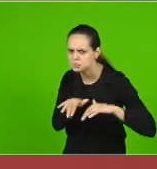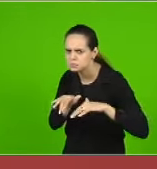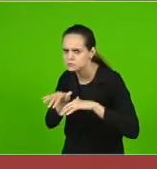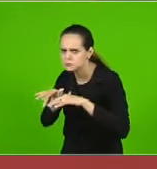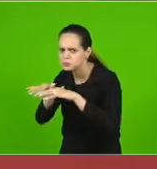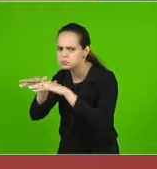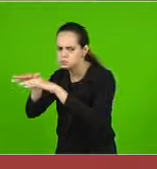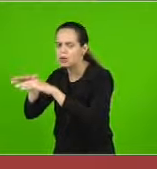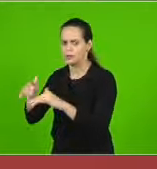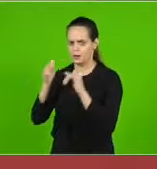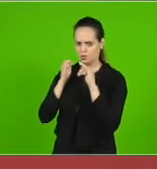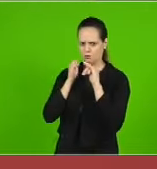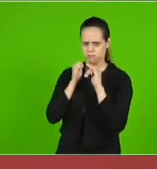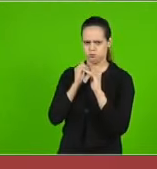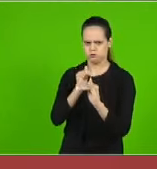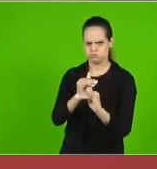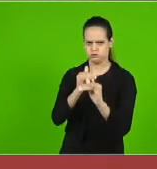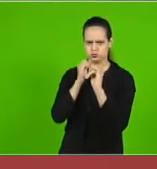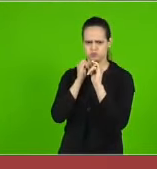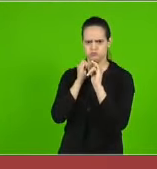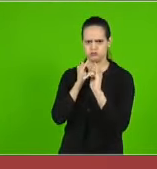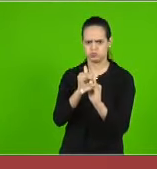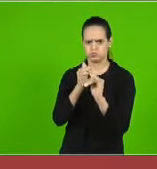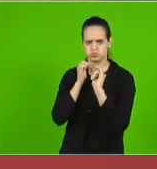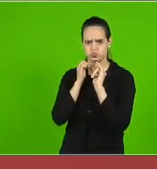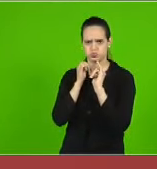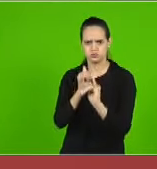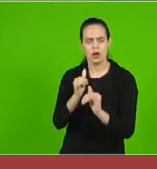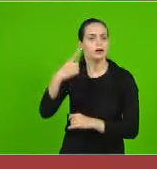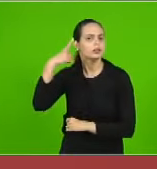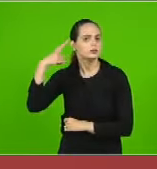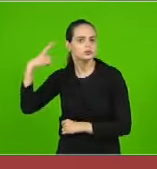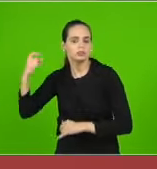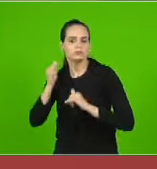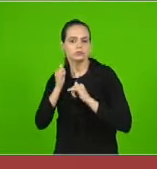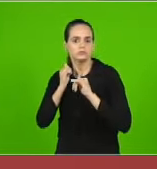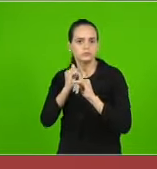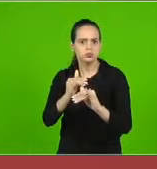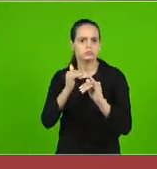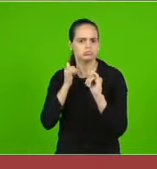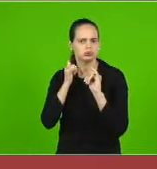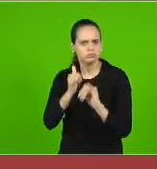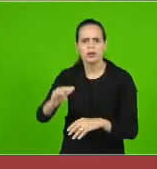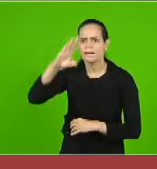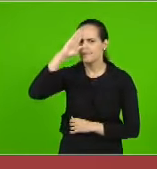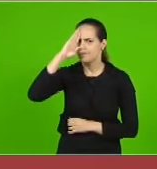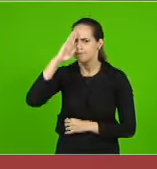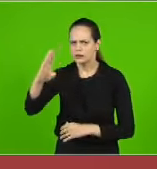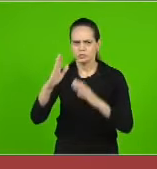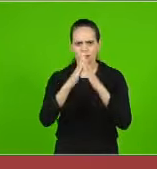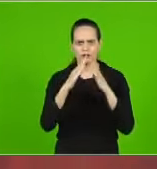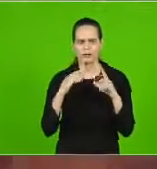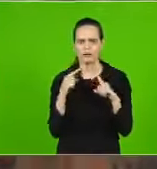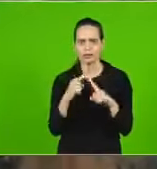чтобы услышать звук трубы. Звук трубы. Это для